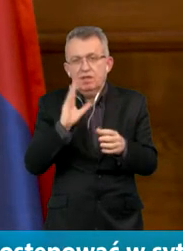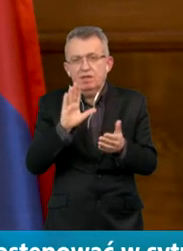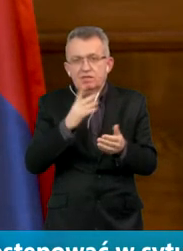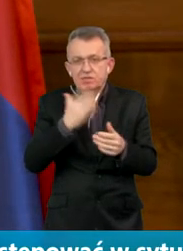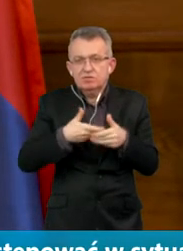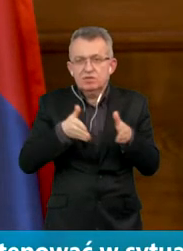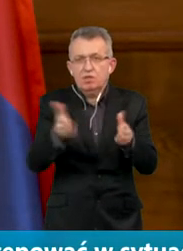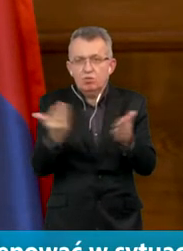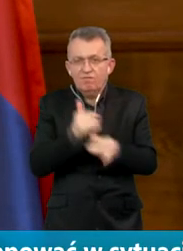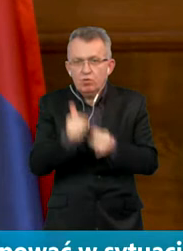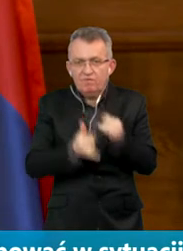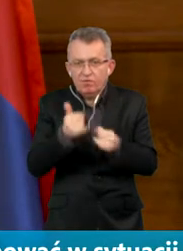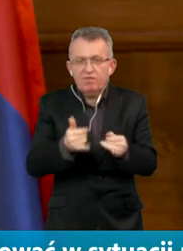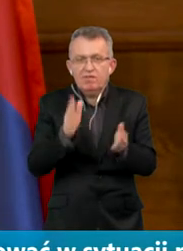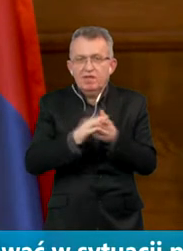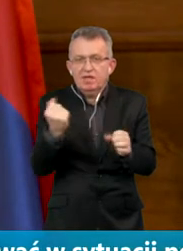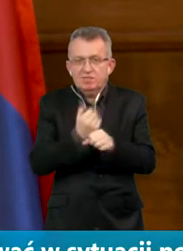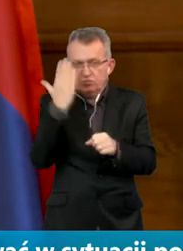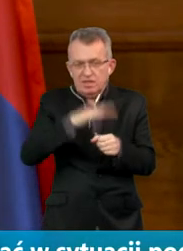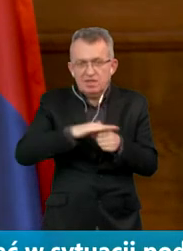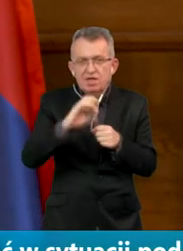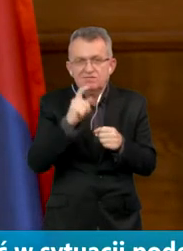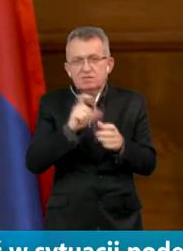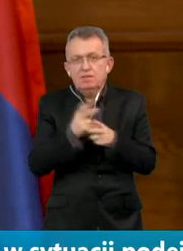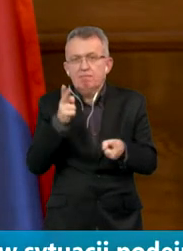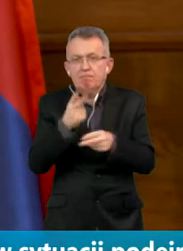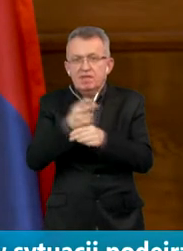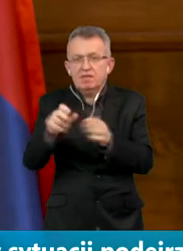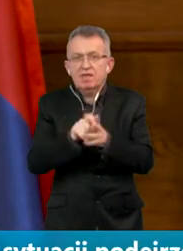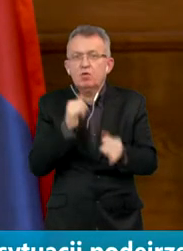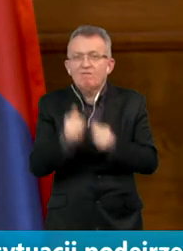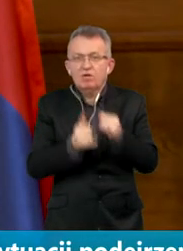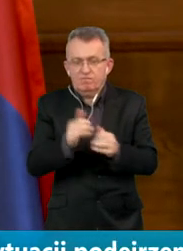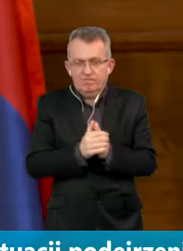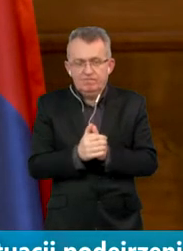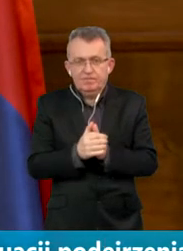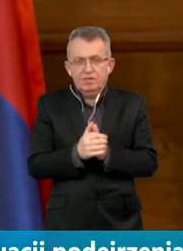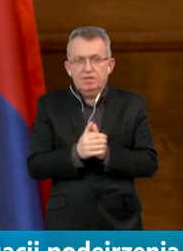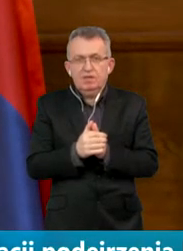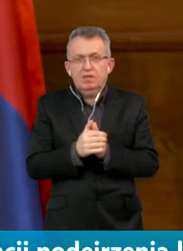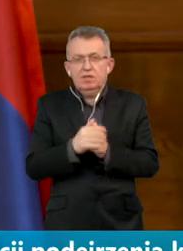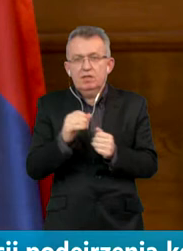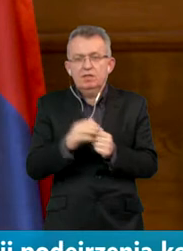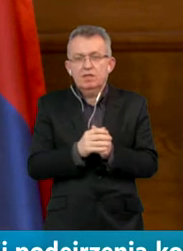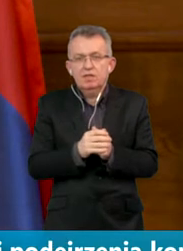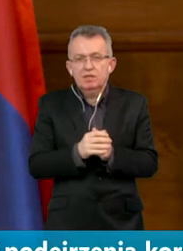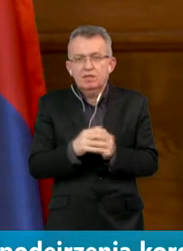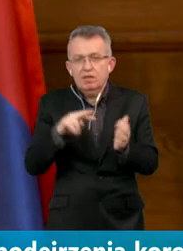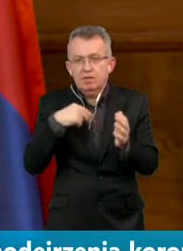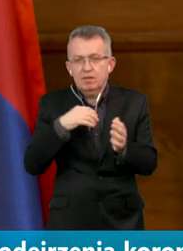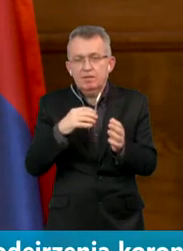ścieżek rowerowych z kostki brukowej na asfalt i czy pojawi się więcej parkingów rowerowych? Panie Patryku, rozpocznę od końca.